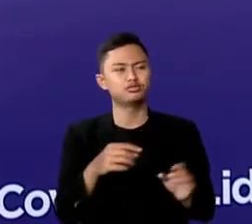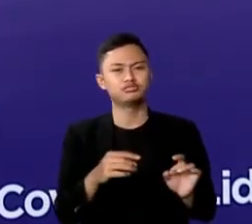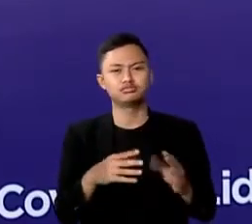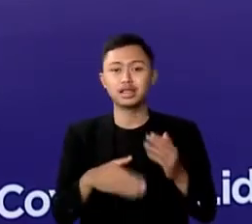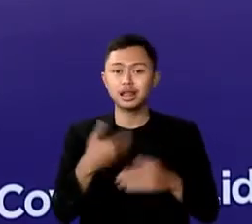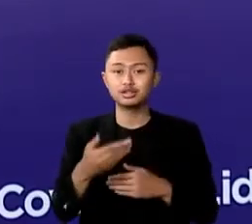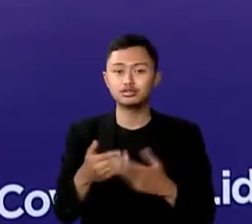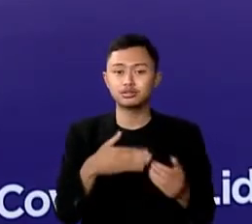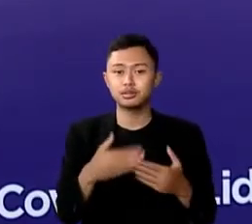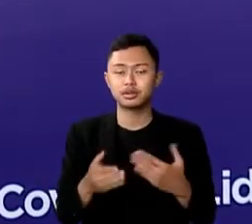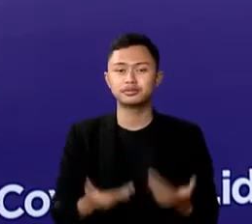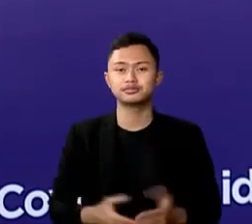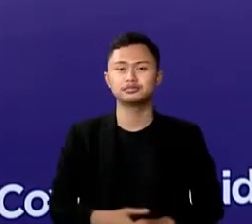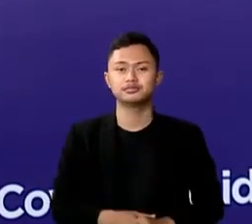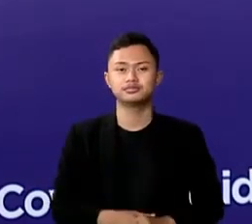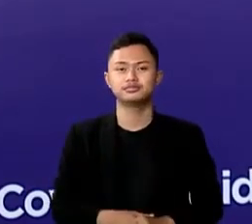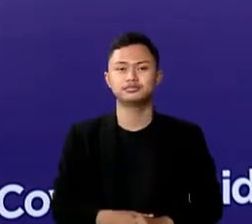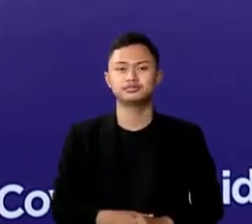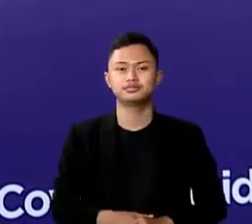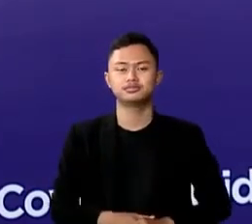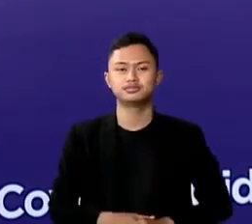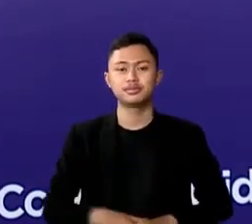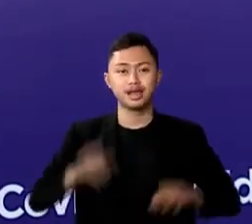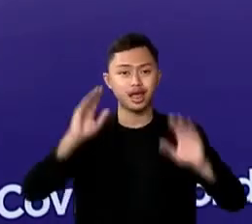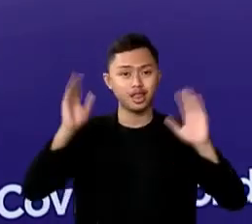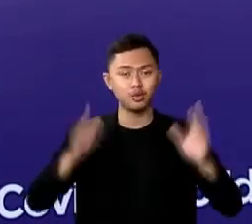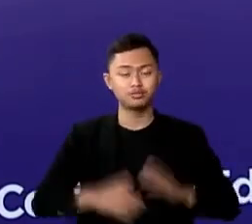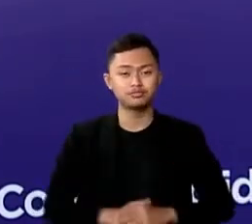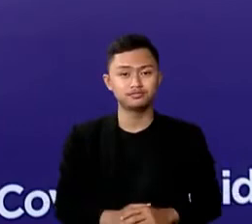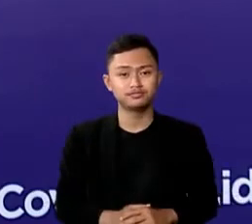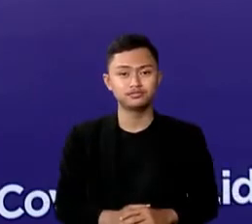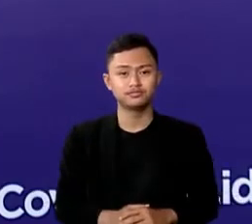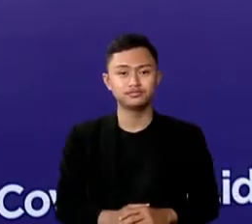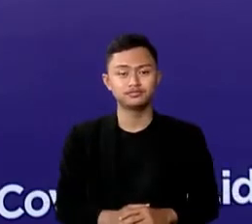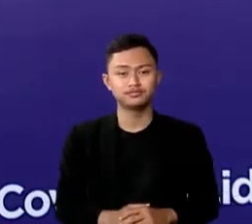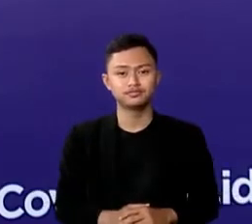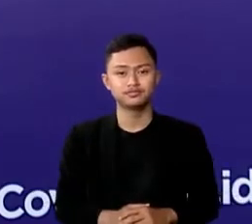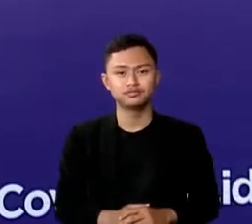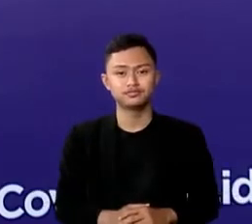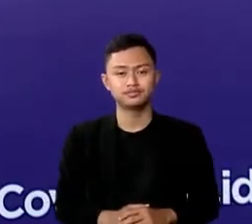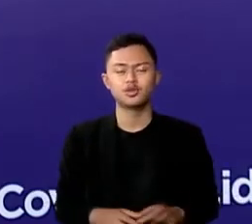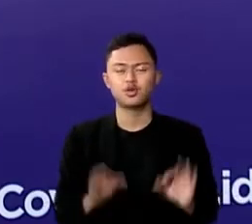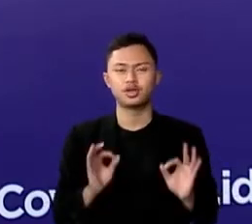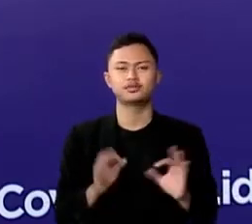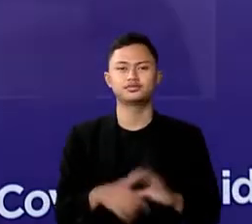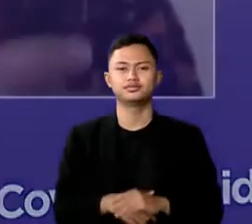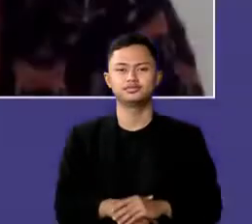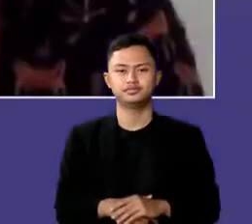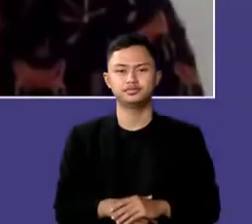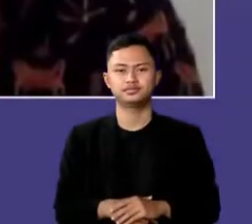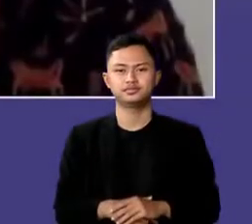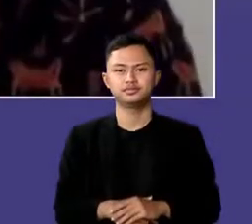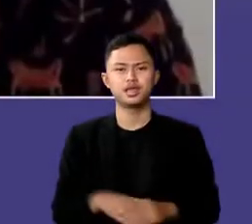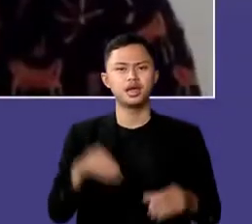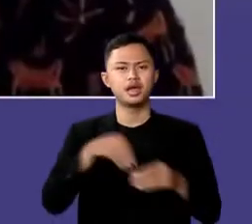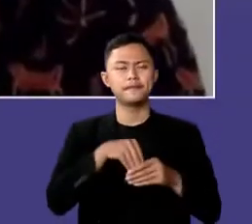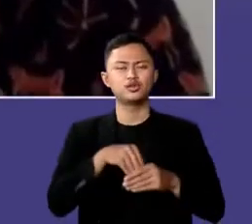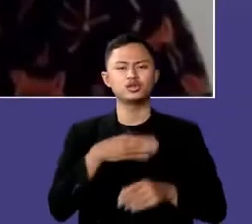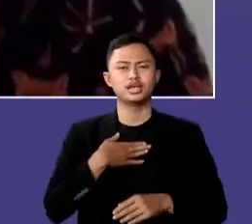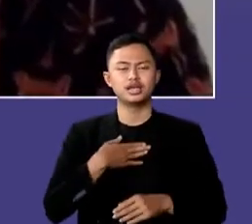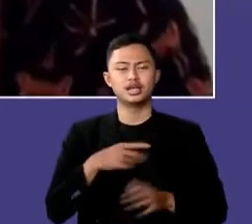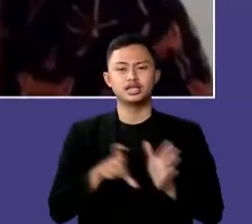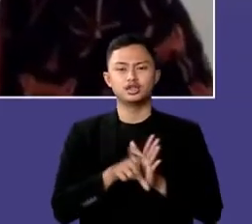lanjut karena gitu Jadi tadi sih Halo Iya jadi Saran saya